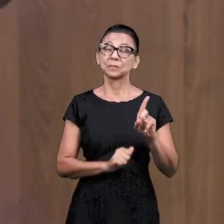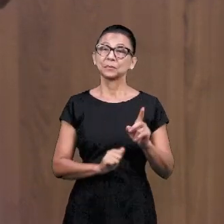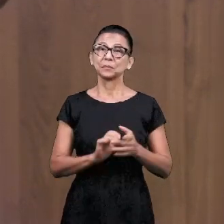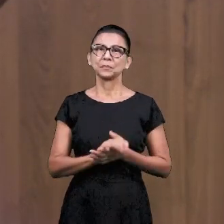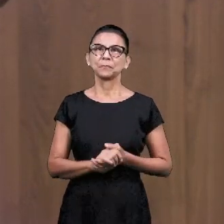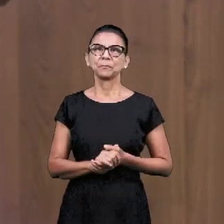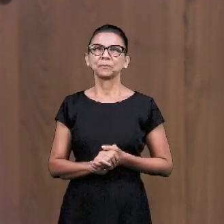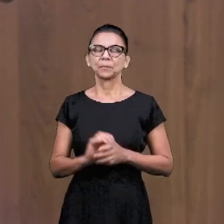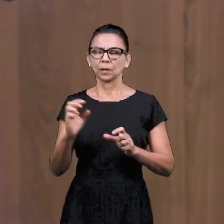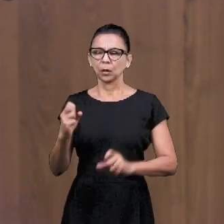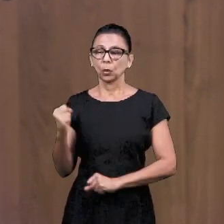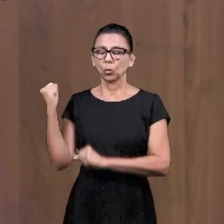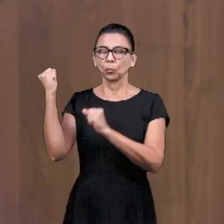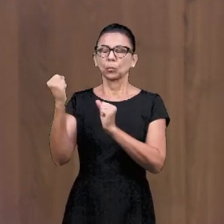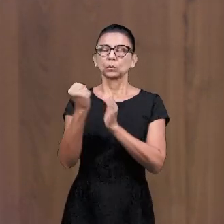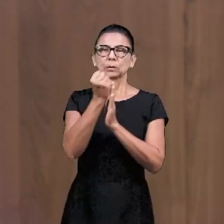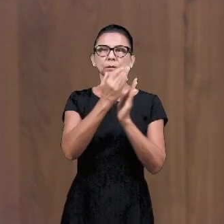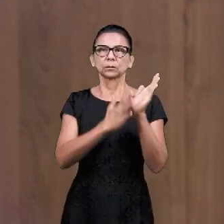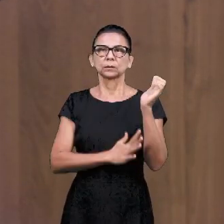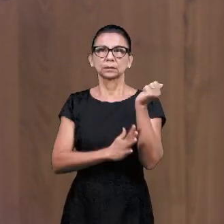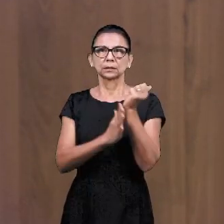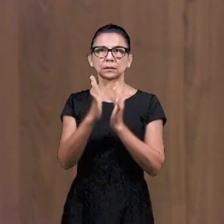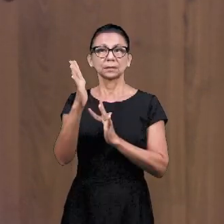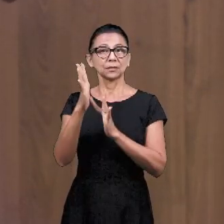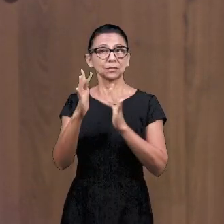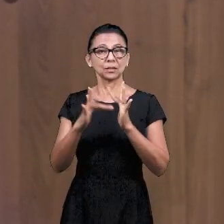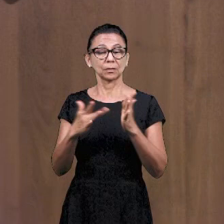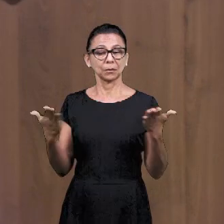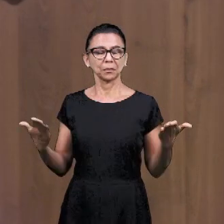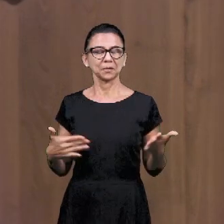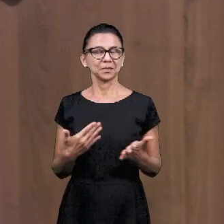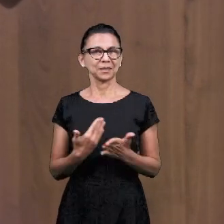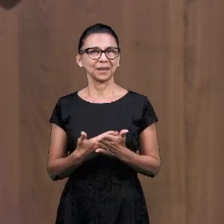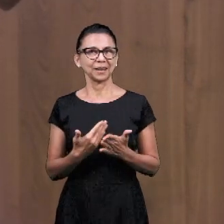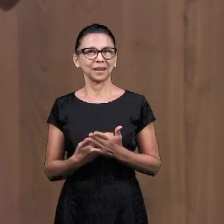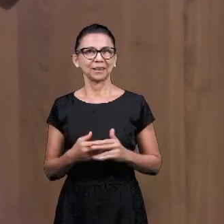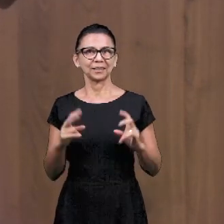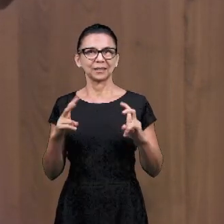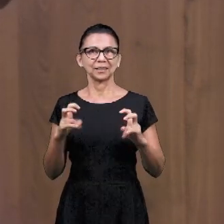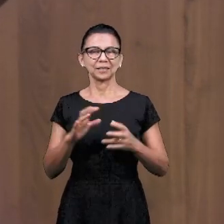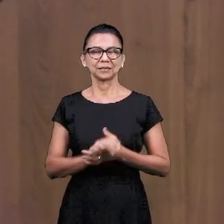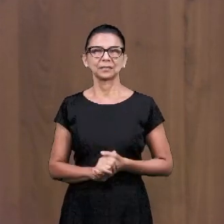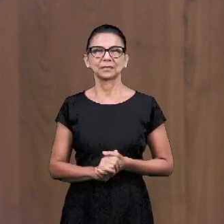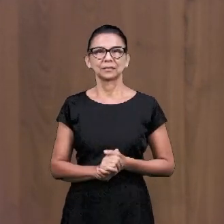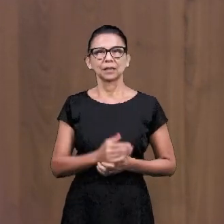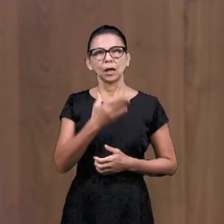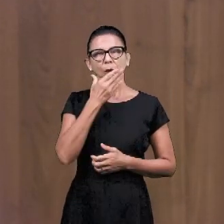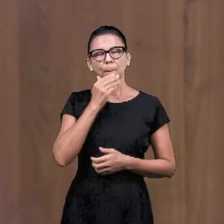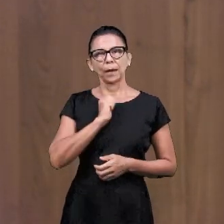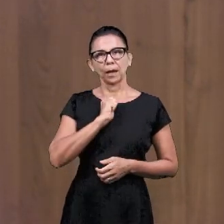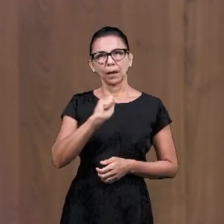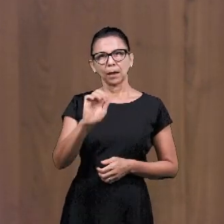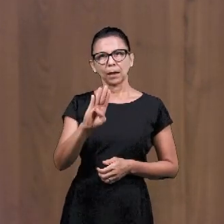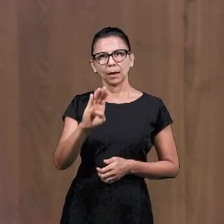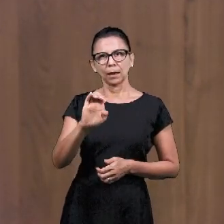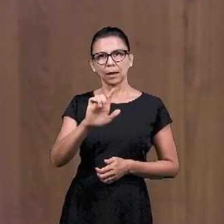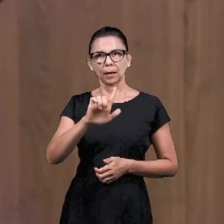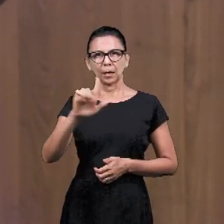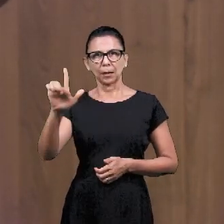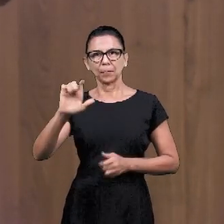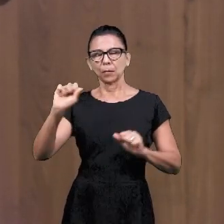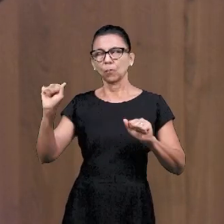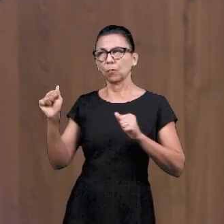Jésus. La thématique de ce mois, c'est le pouvoir du sang de Jésus. Et notre étude aujourd'hui, c'est